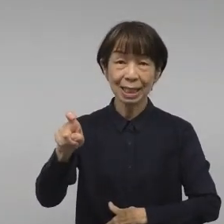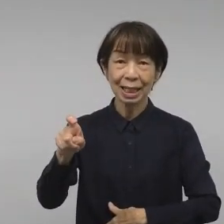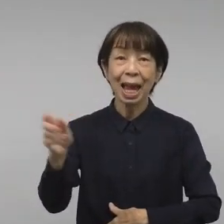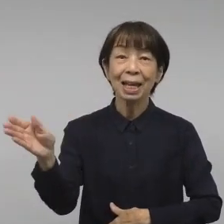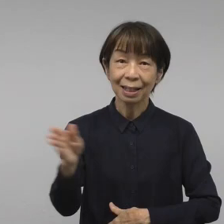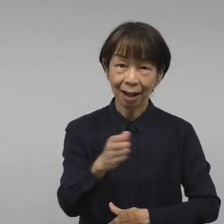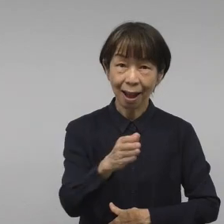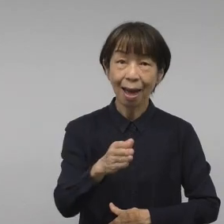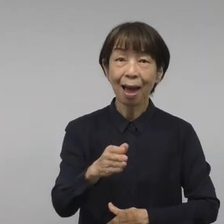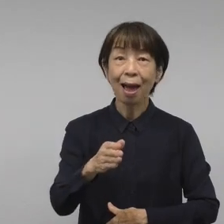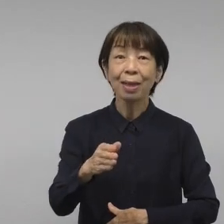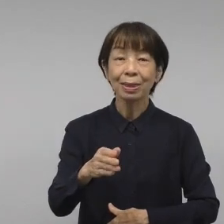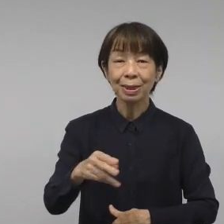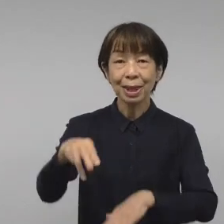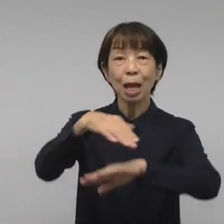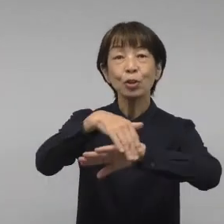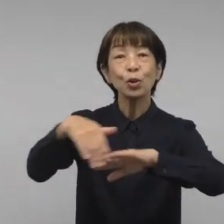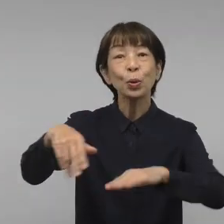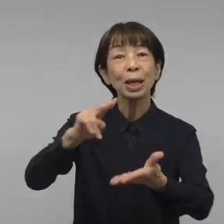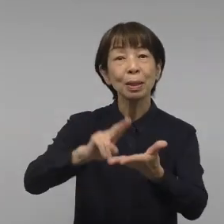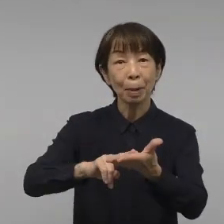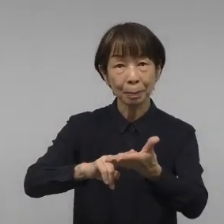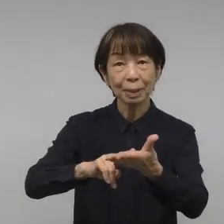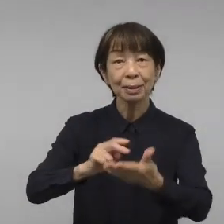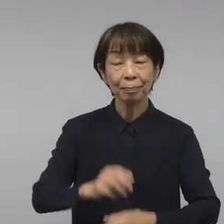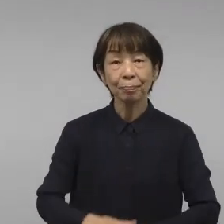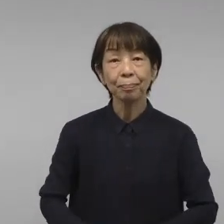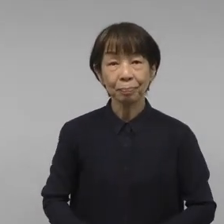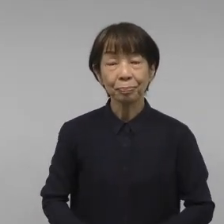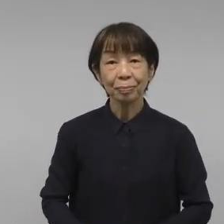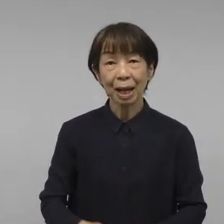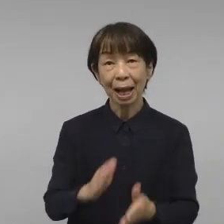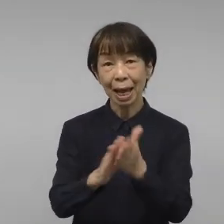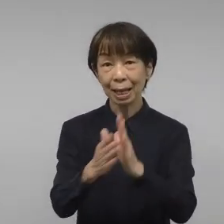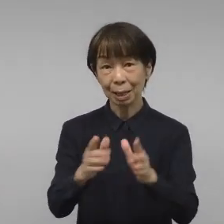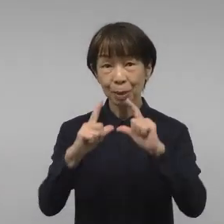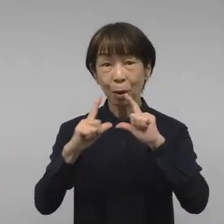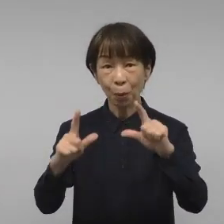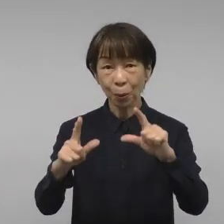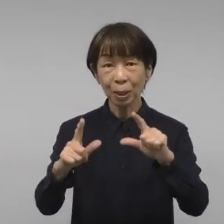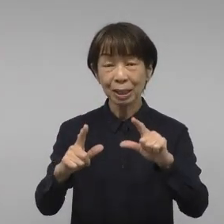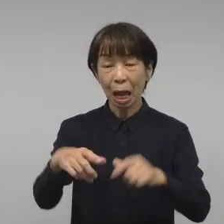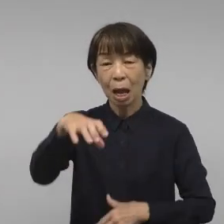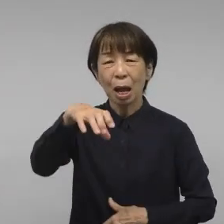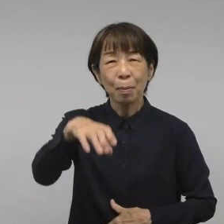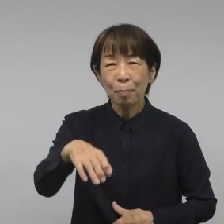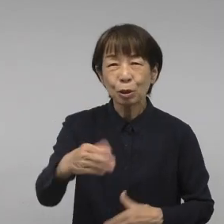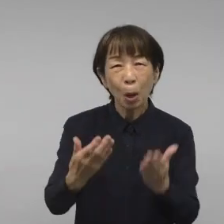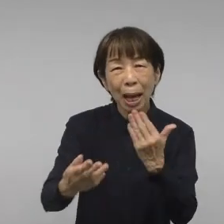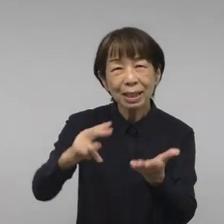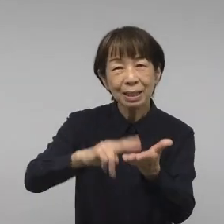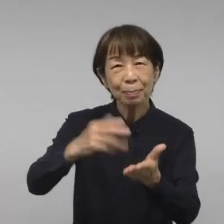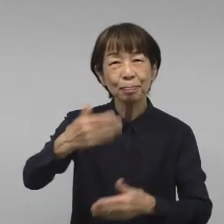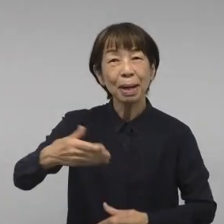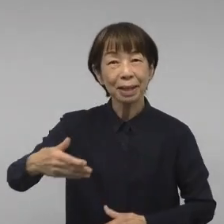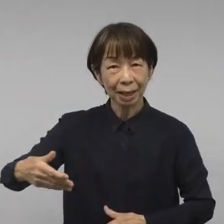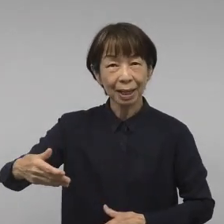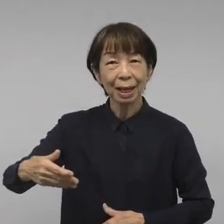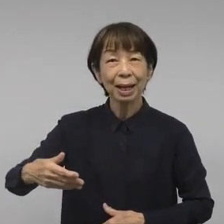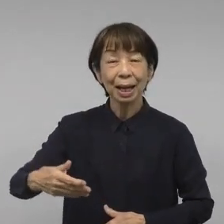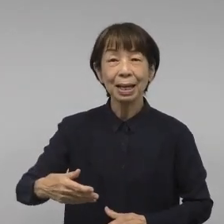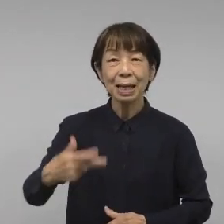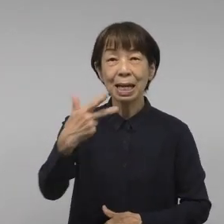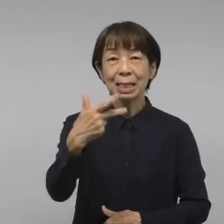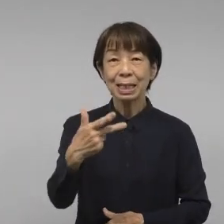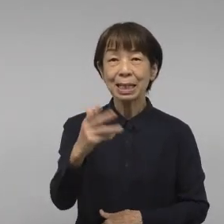からということで調整がついているので、また改めてご案内、ちょっとかあの場所がですね確定してないんですけれども、市役